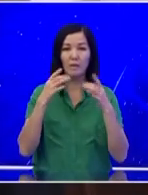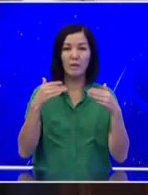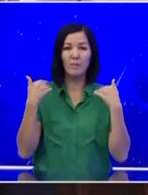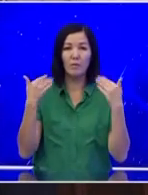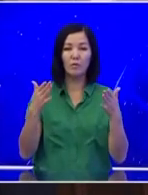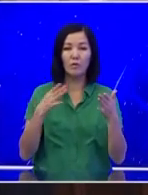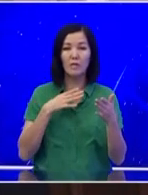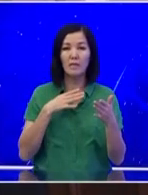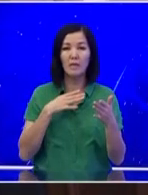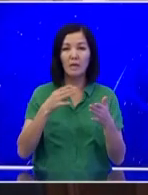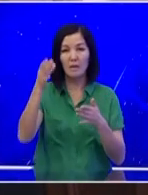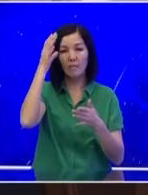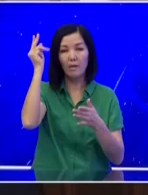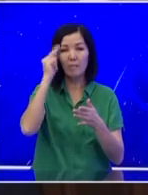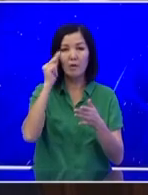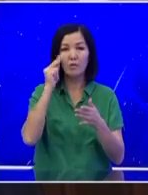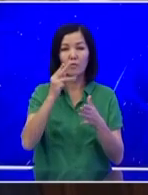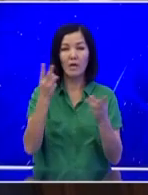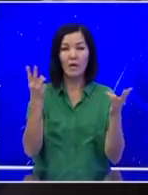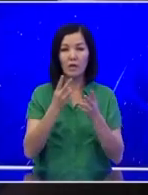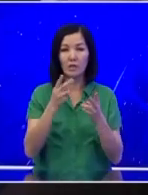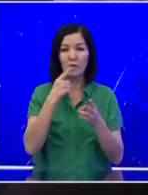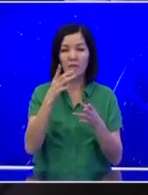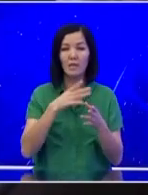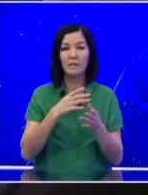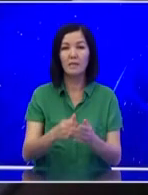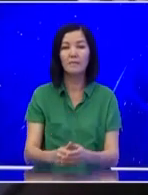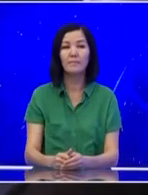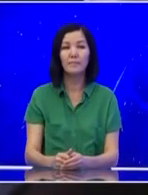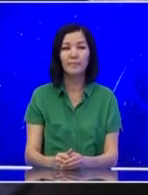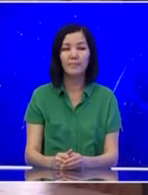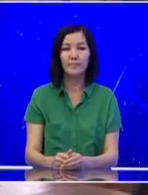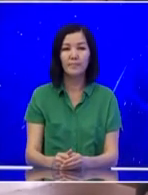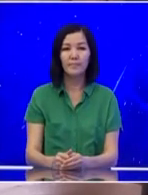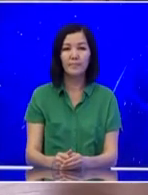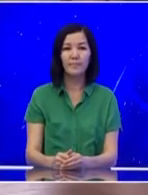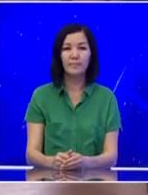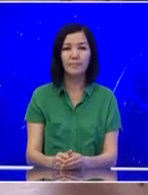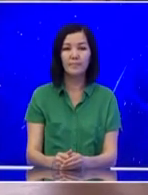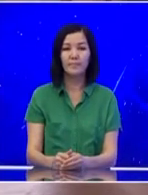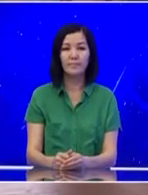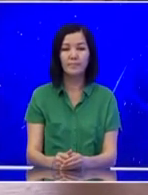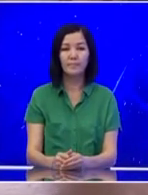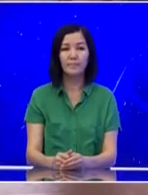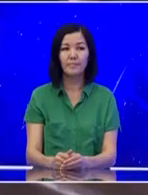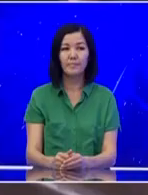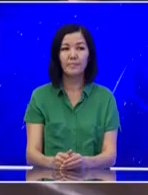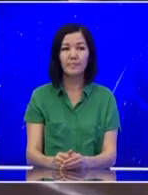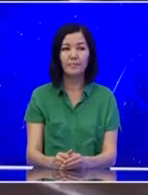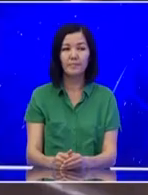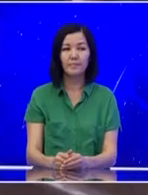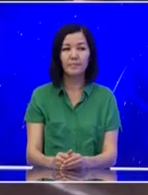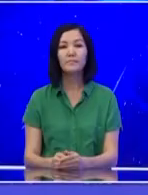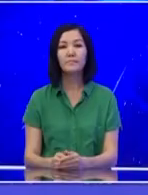планшет жасөспірімдердің білім алуына аса қажетті екенін айтты. Меруерт Қыдырбайқызы, Адель Ақжеркенова, Ербол Атантелов, Жетісу